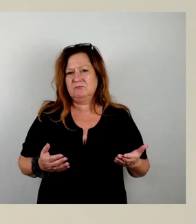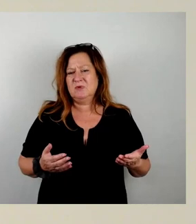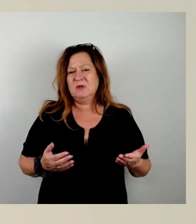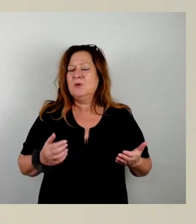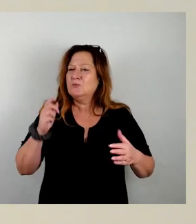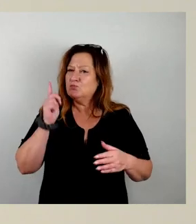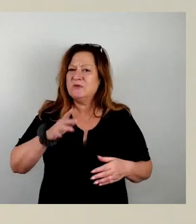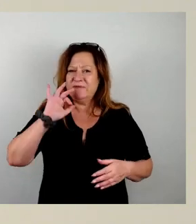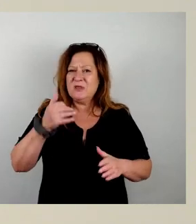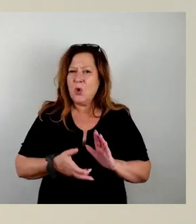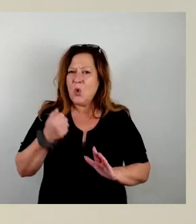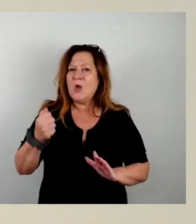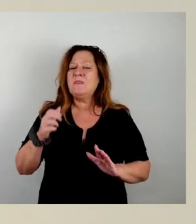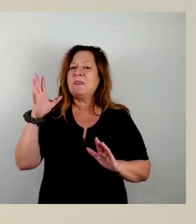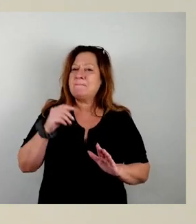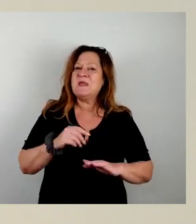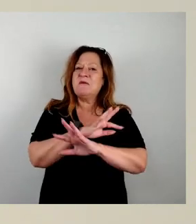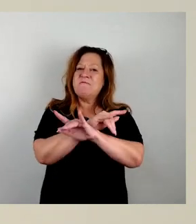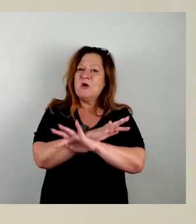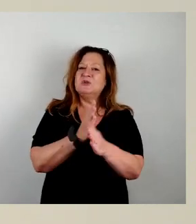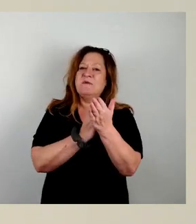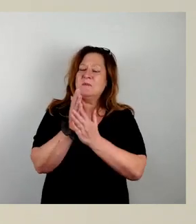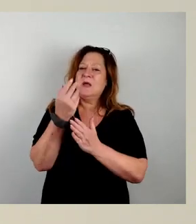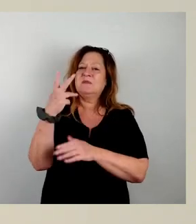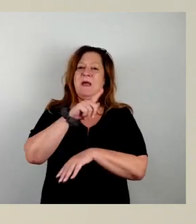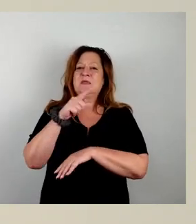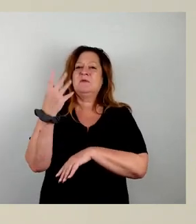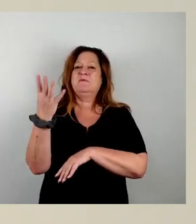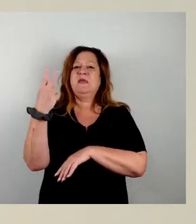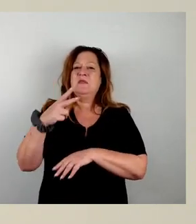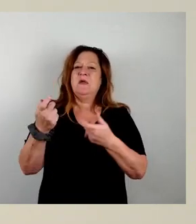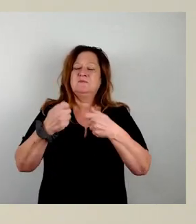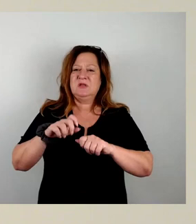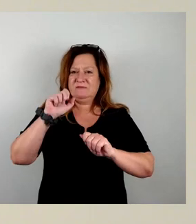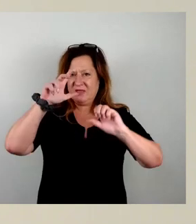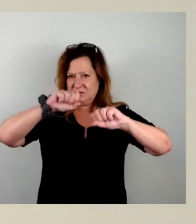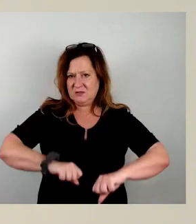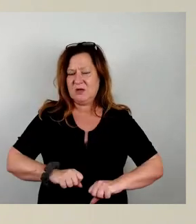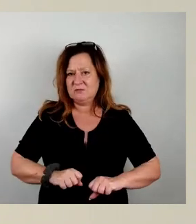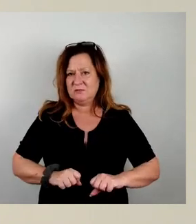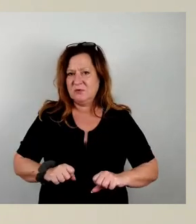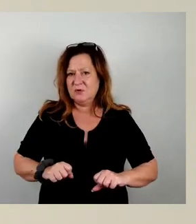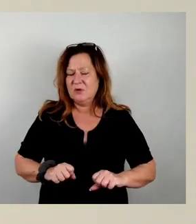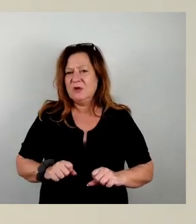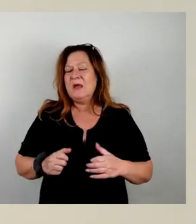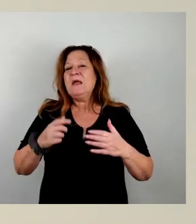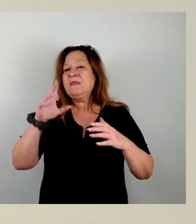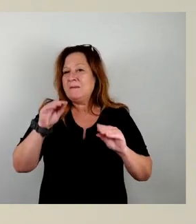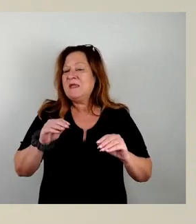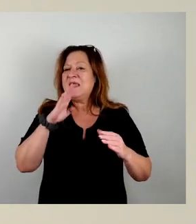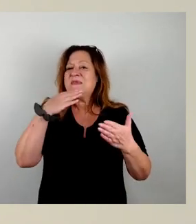einen Wirtschaftsplan für 2024 überhaupt beschließen zu können, mit dem dann das Angebot im Status quo gefahren werden